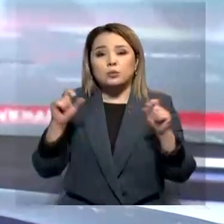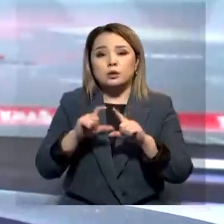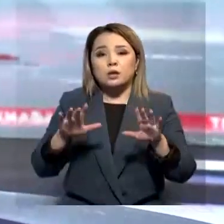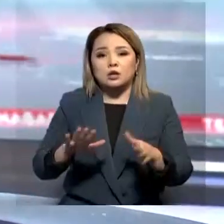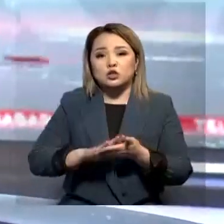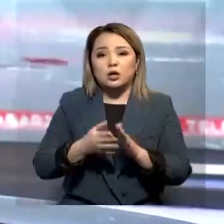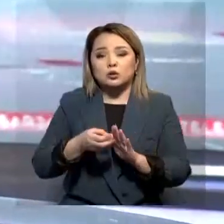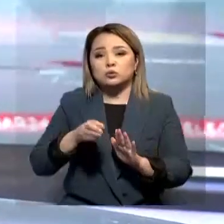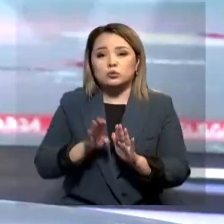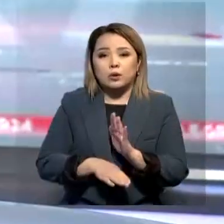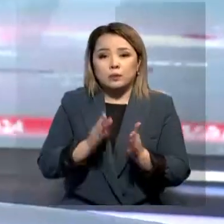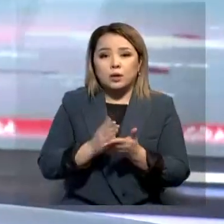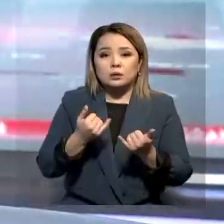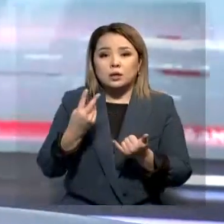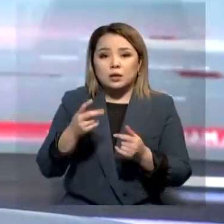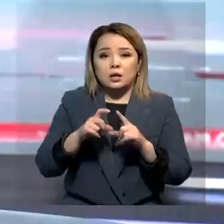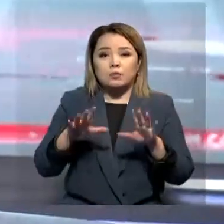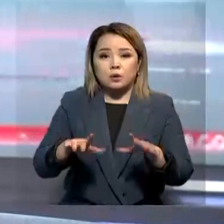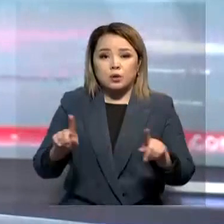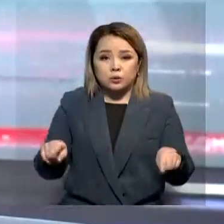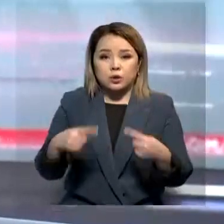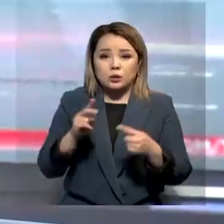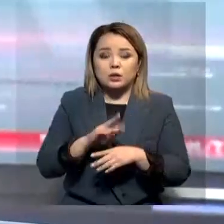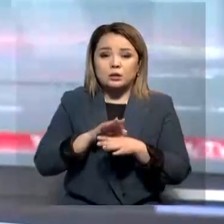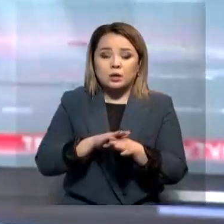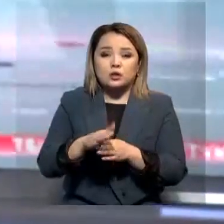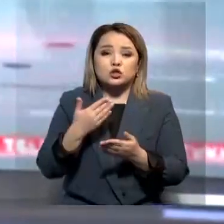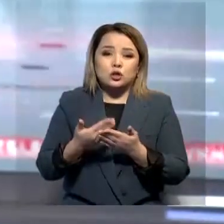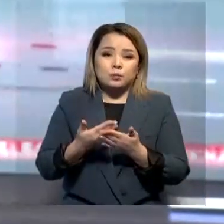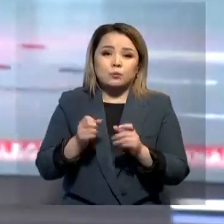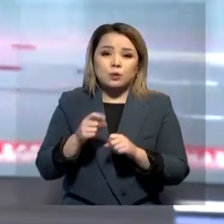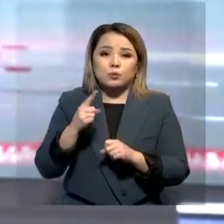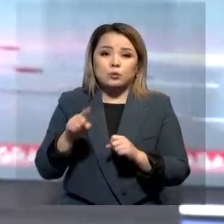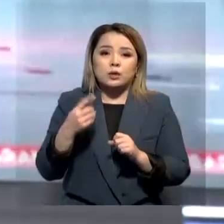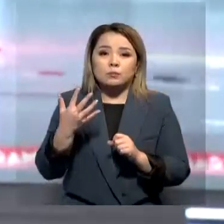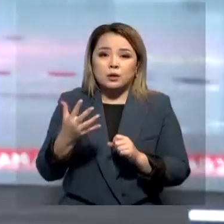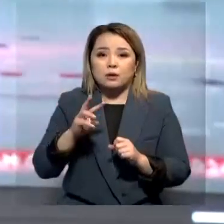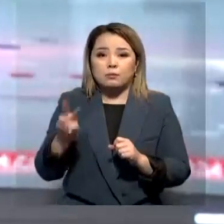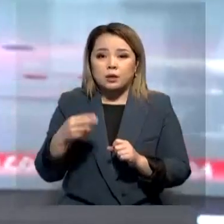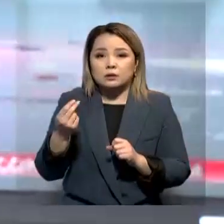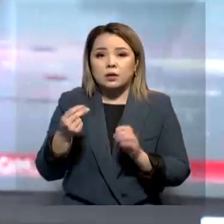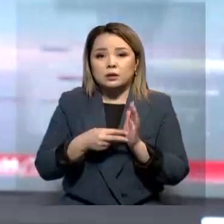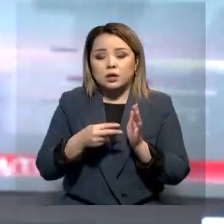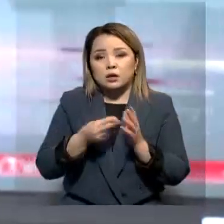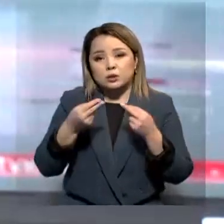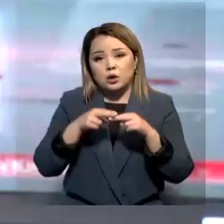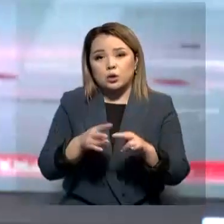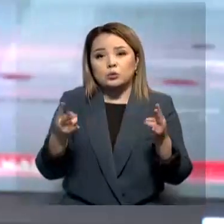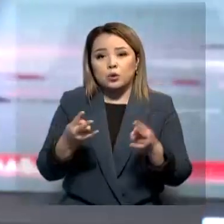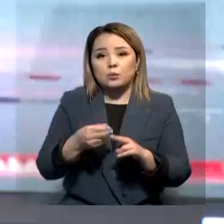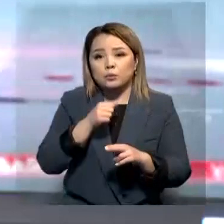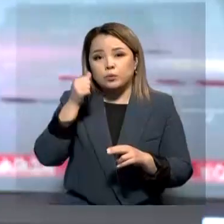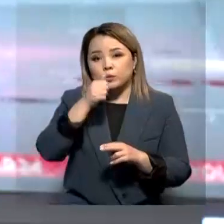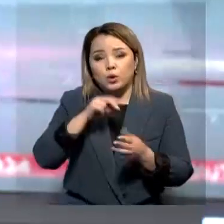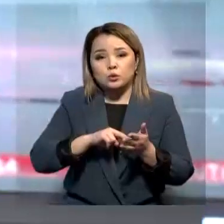кешенінің жағдайы мүшкіл. Осы екі ғимаратты қалпына келтіруге шамамен 1,5 миллиард теңге қаржы қажет. Былтыр